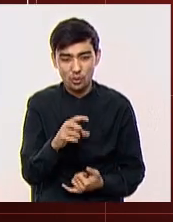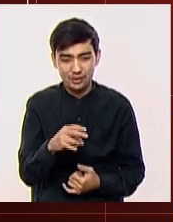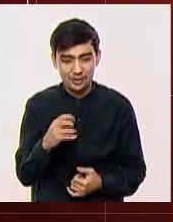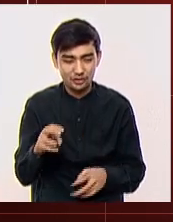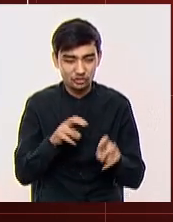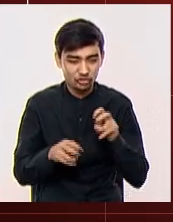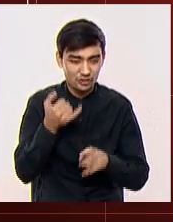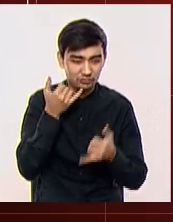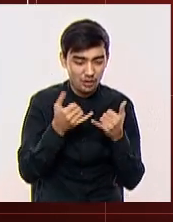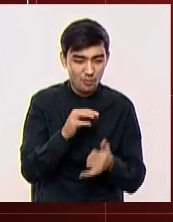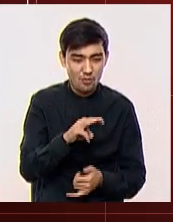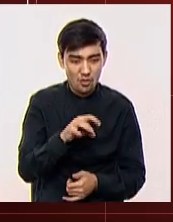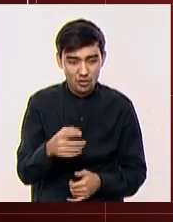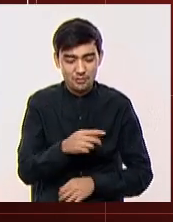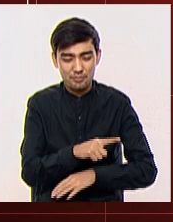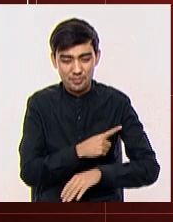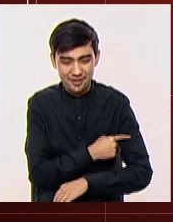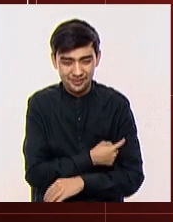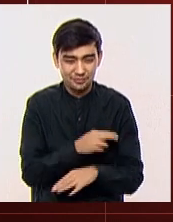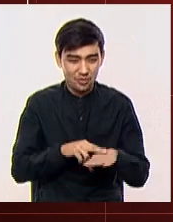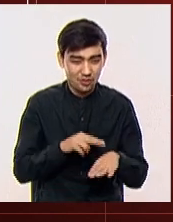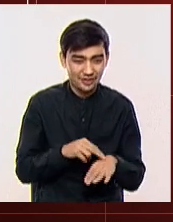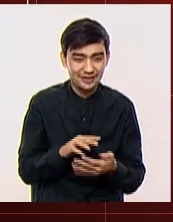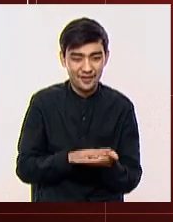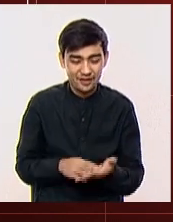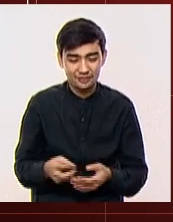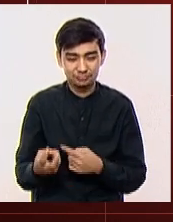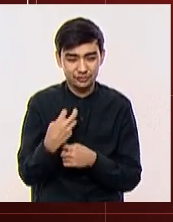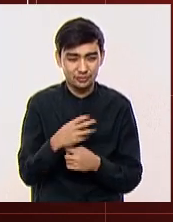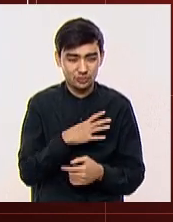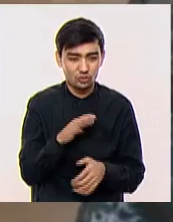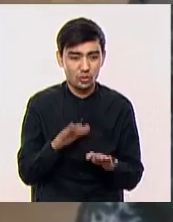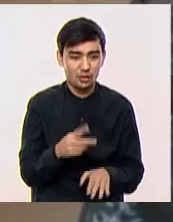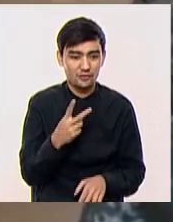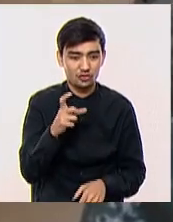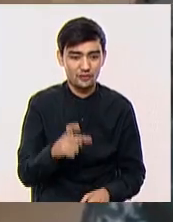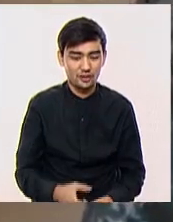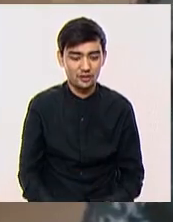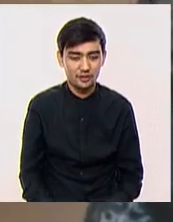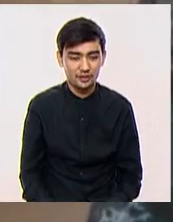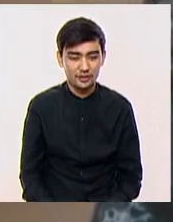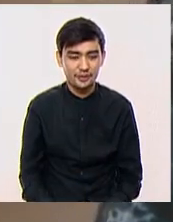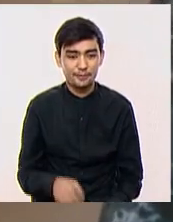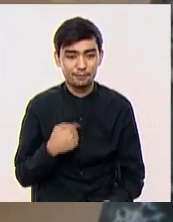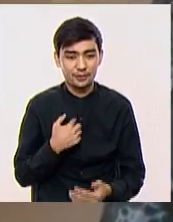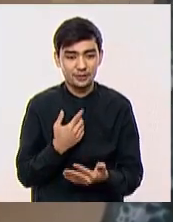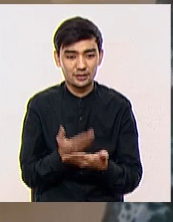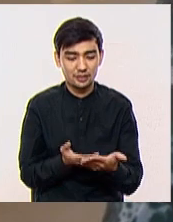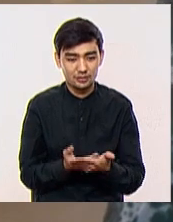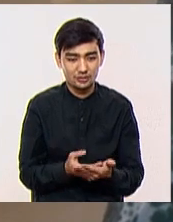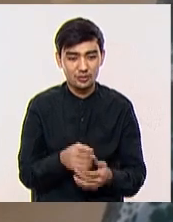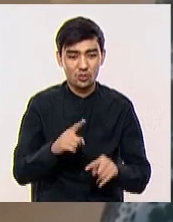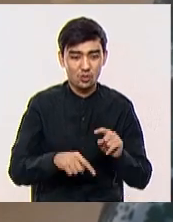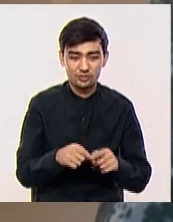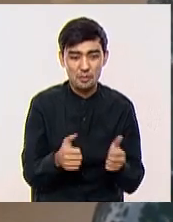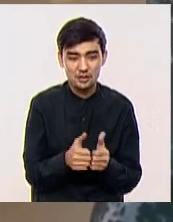обзванивают морги и больницы. В полиции отметили, что к ним с заявлением обратились только двое. Мы рекомендуем родным и близким